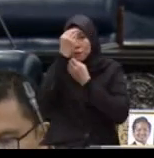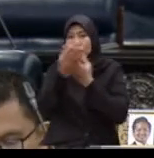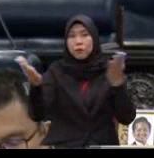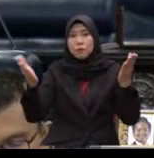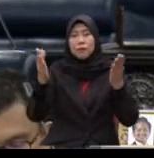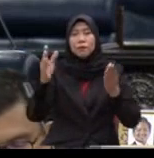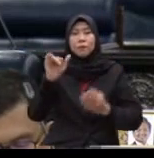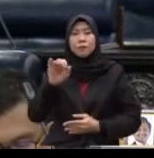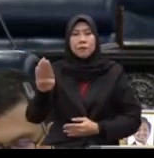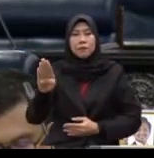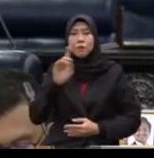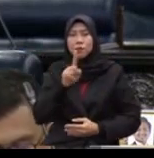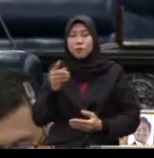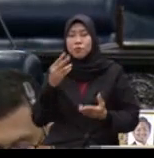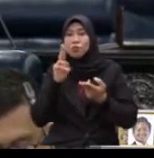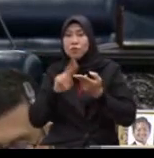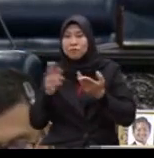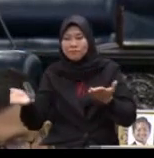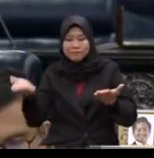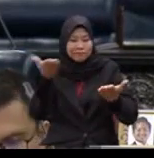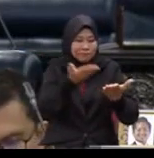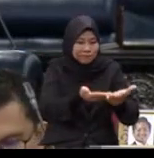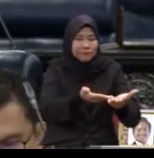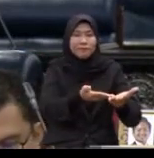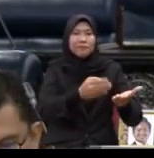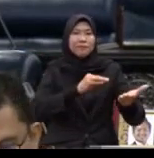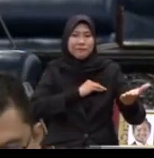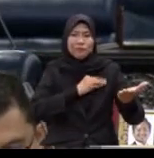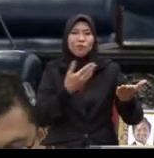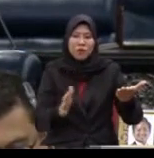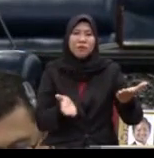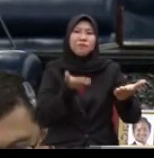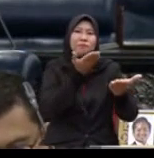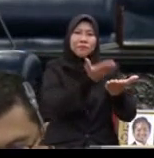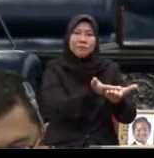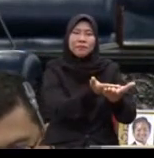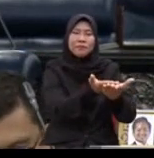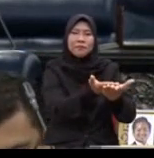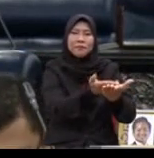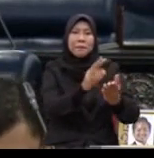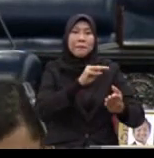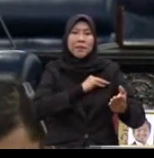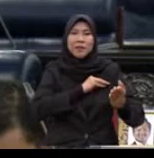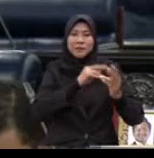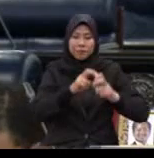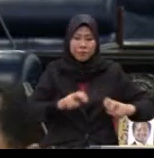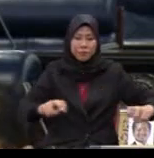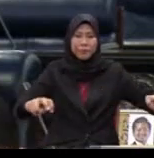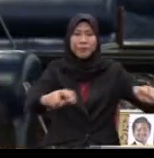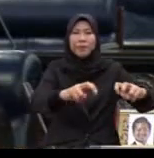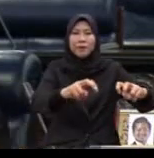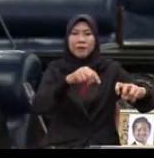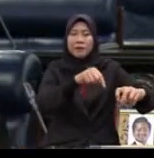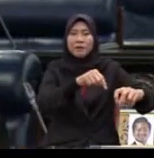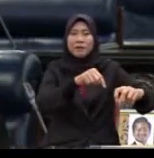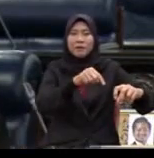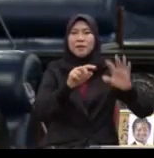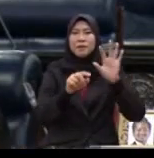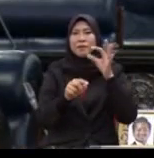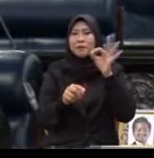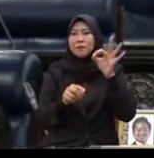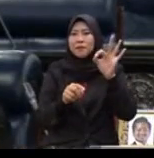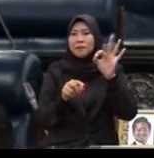1 nota jamaah menteri telah pun dikemukakan kepada kabinet dalam pada